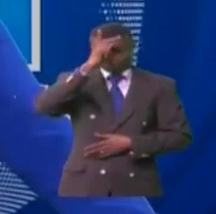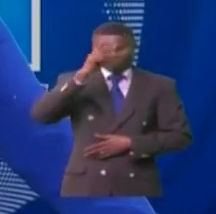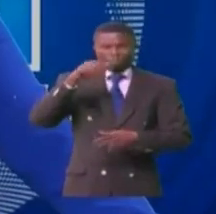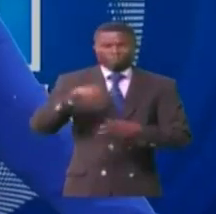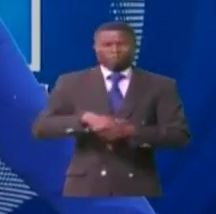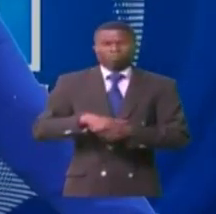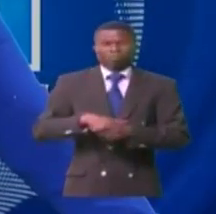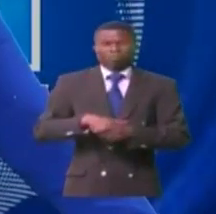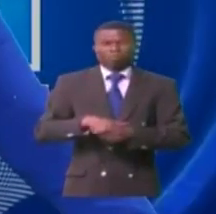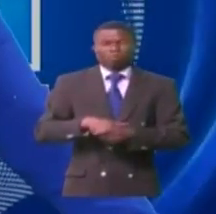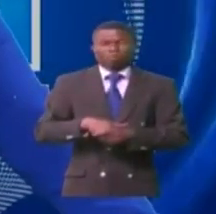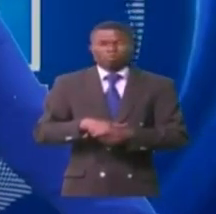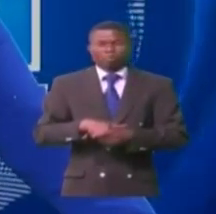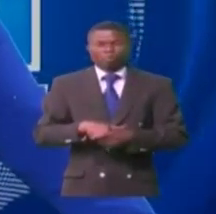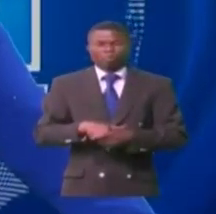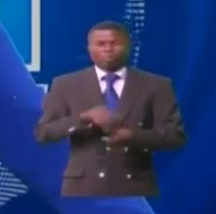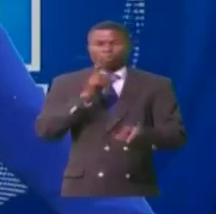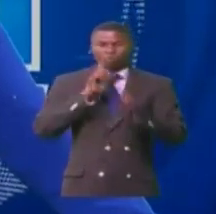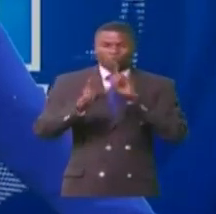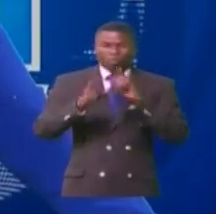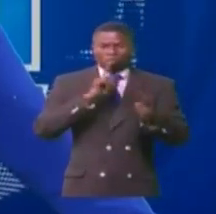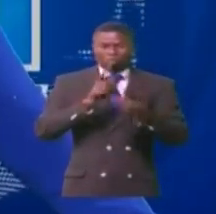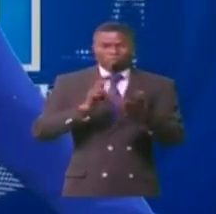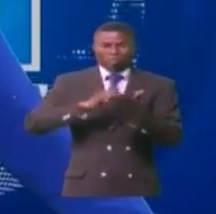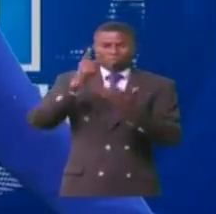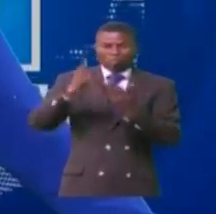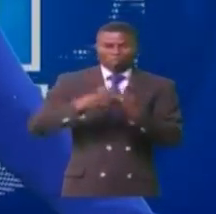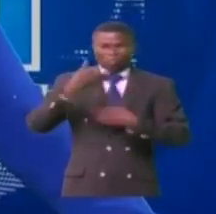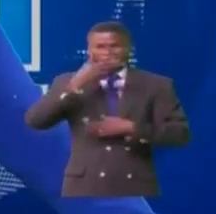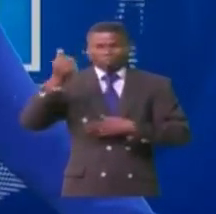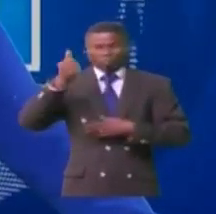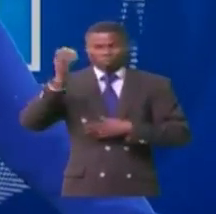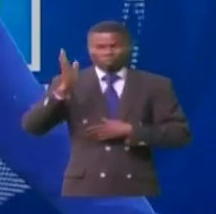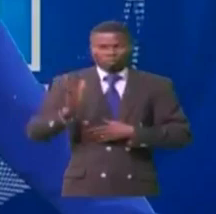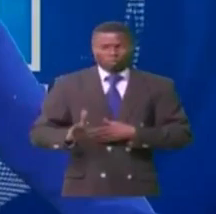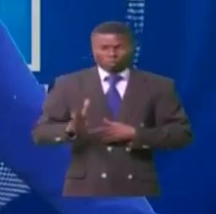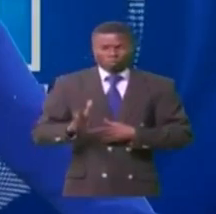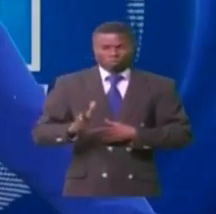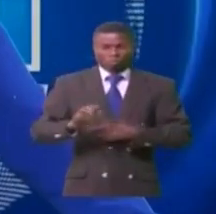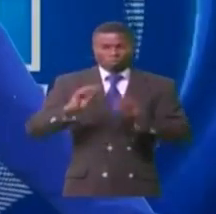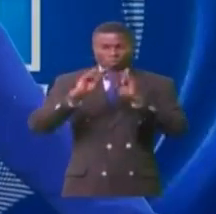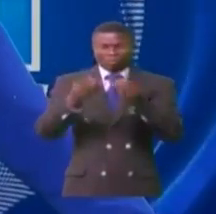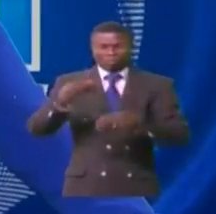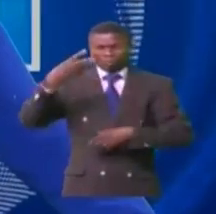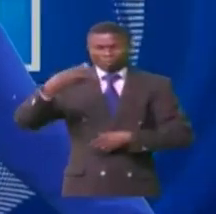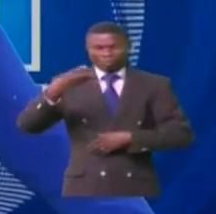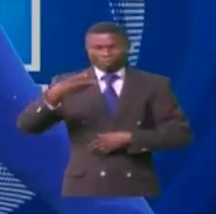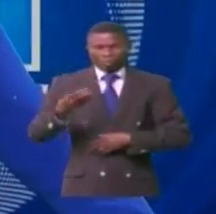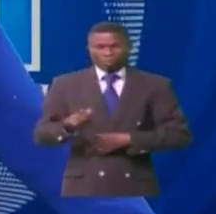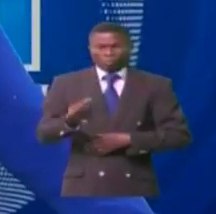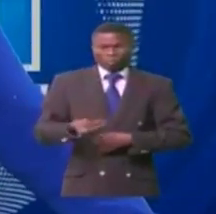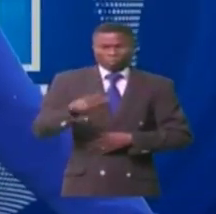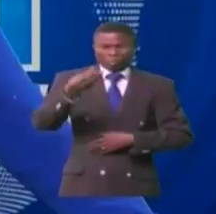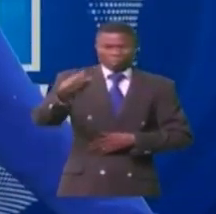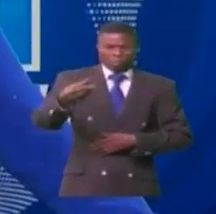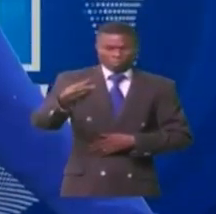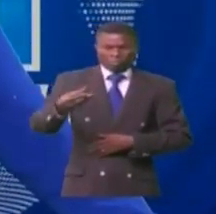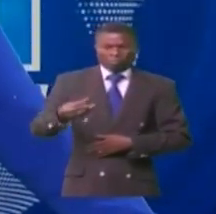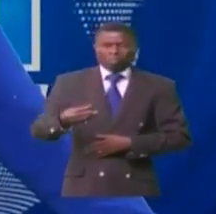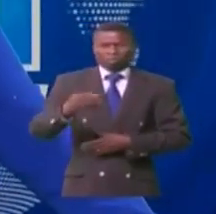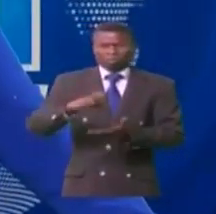cours d'un échange sur le programme Excellencia qui octroie des bourses aux finalistes ayant